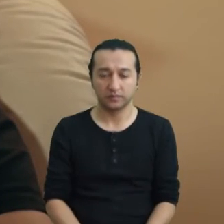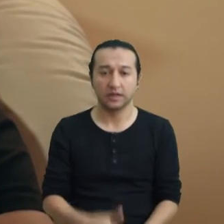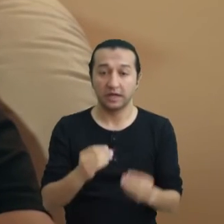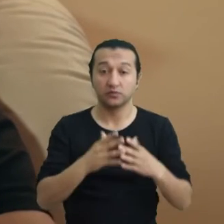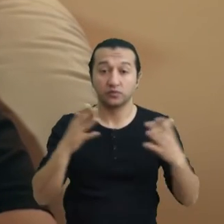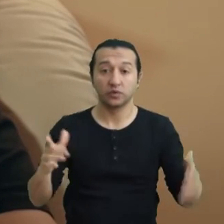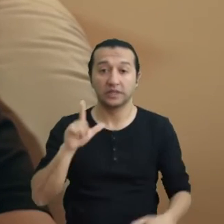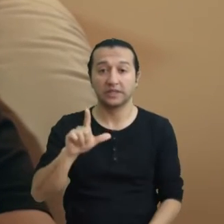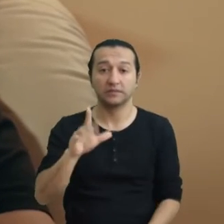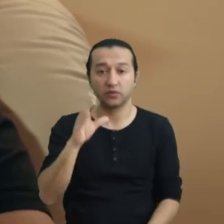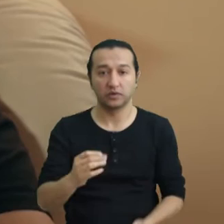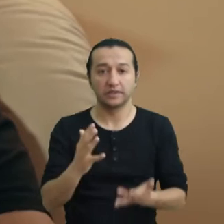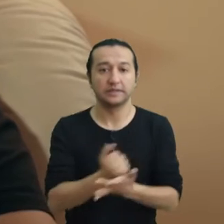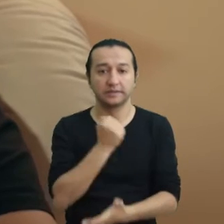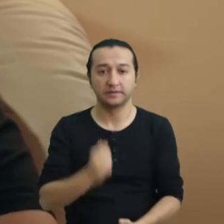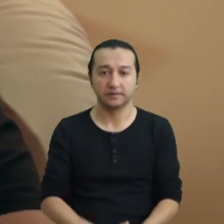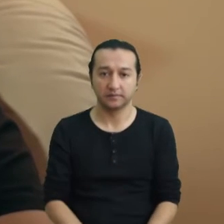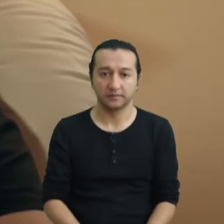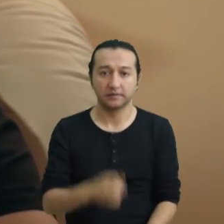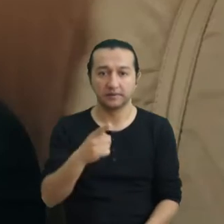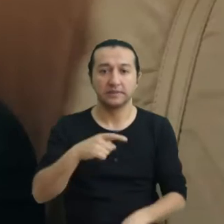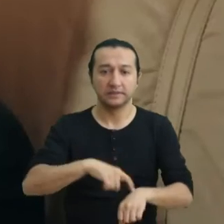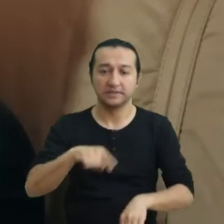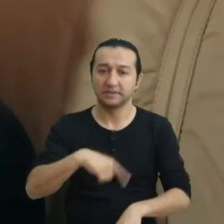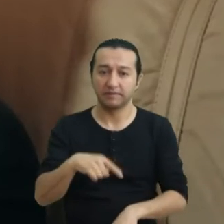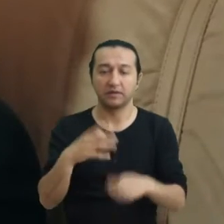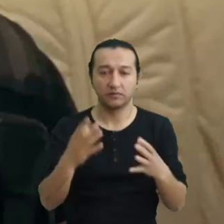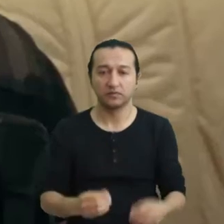En çok ihtiyacımız olan şeyi kazandık. Zaman.